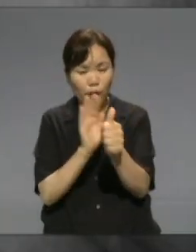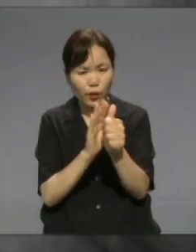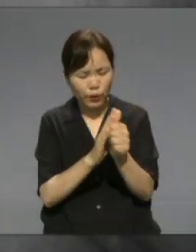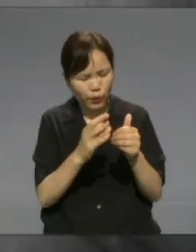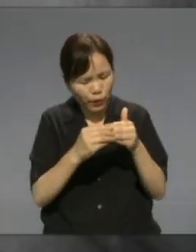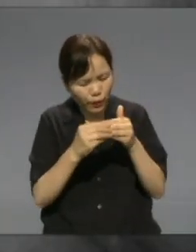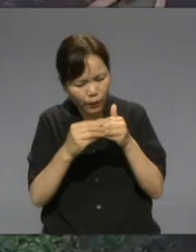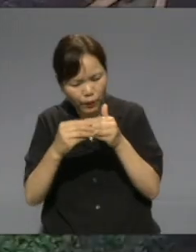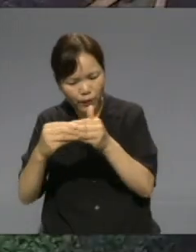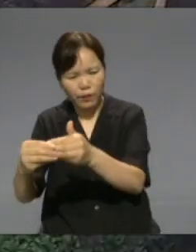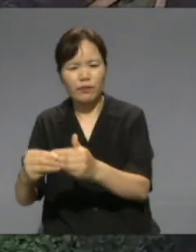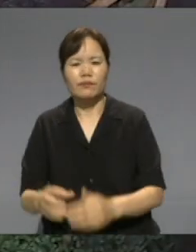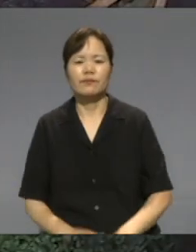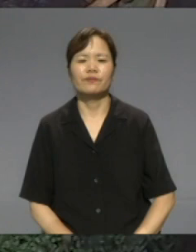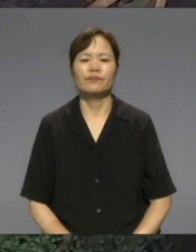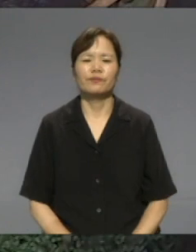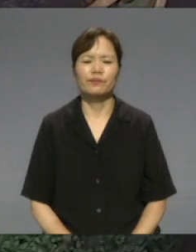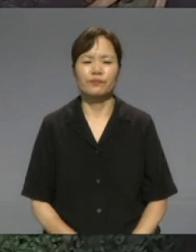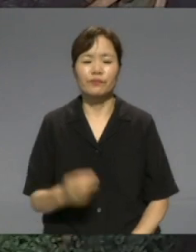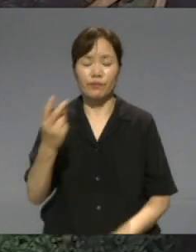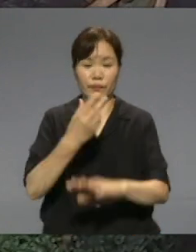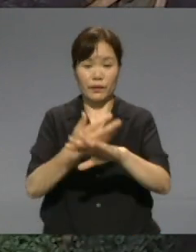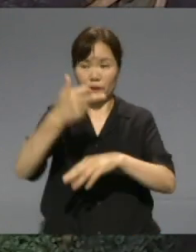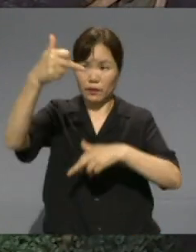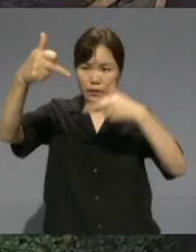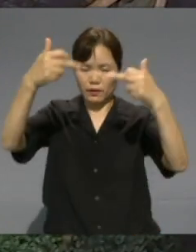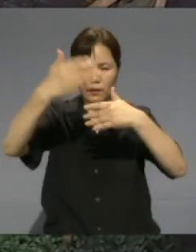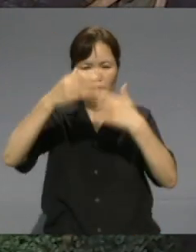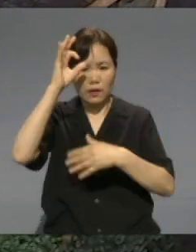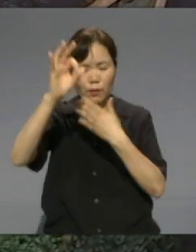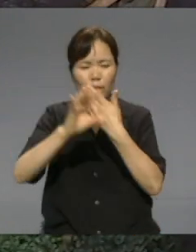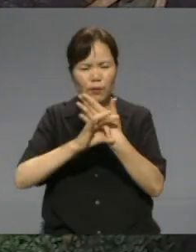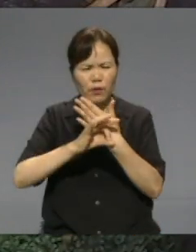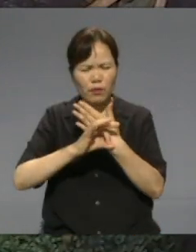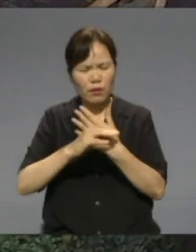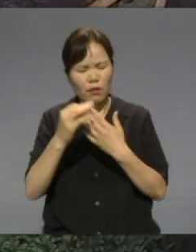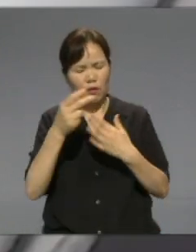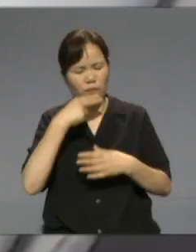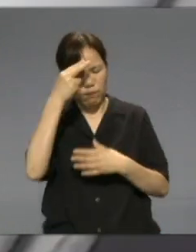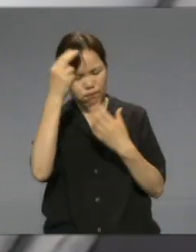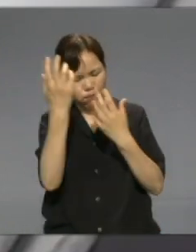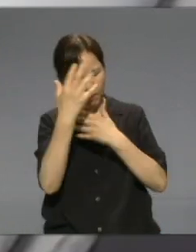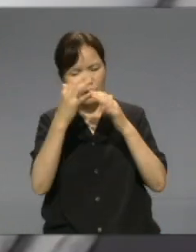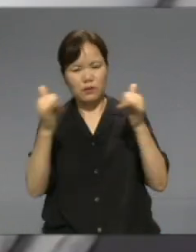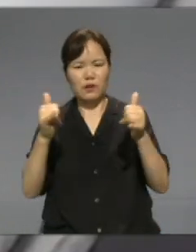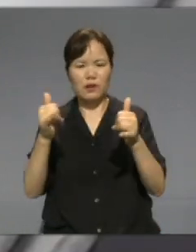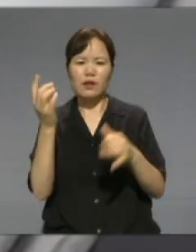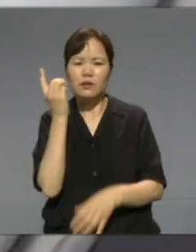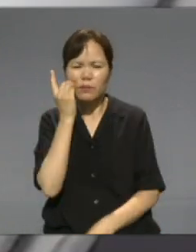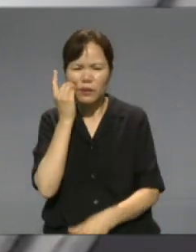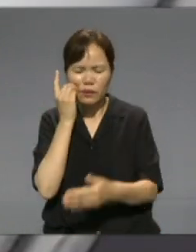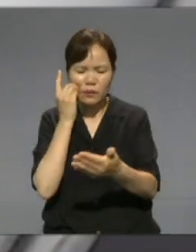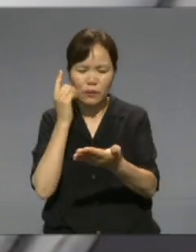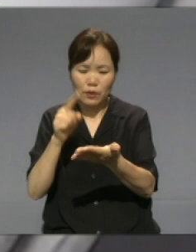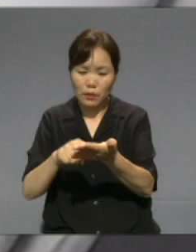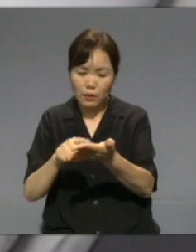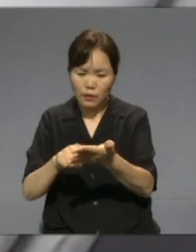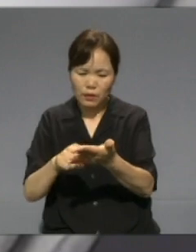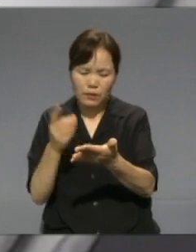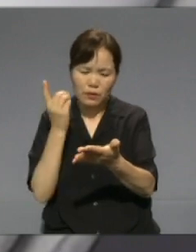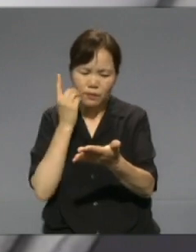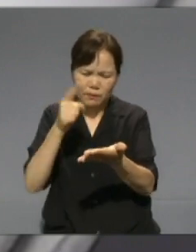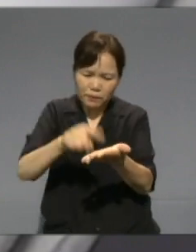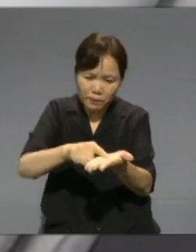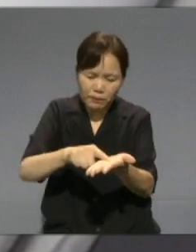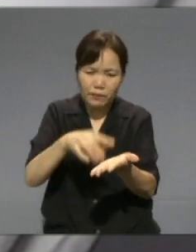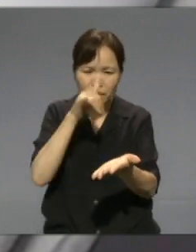골목길로 데려갑니다 또 다른 cctv엔 a씨가 만추 객손을 스마트폰 지문 확인란에 갖다대는 모습이